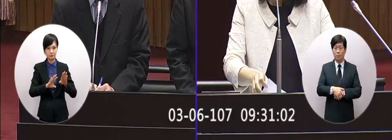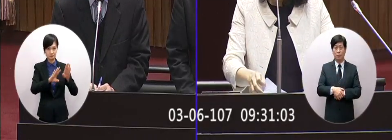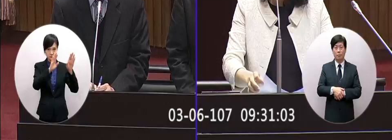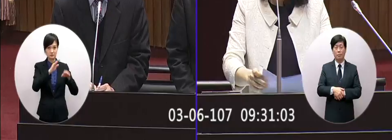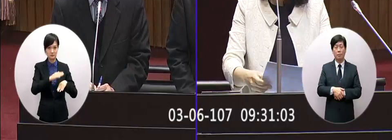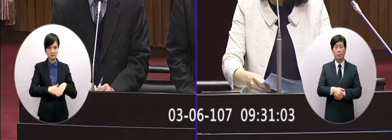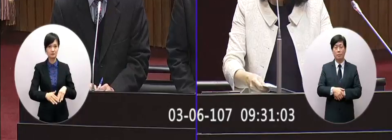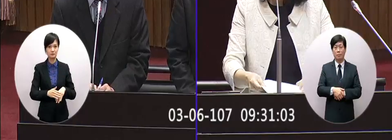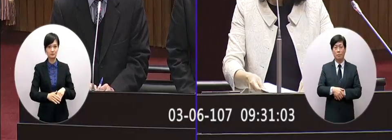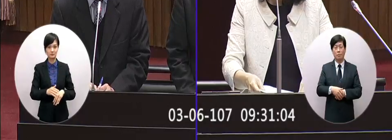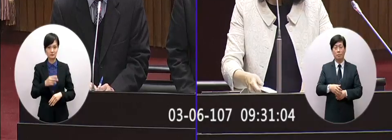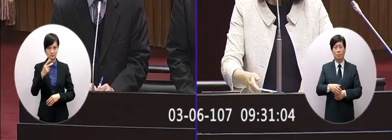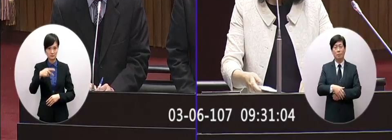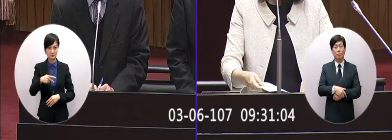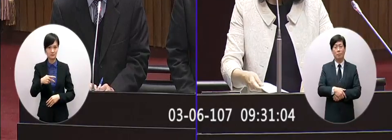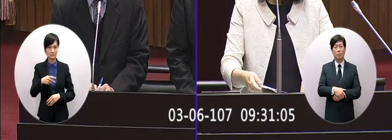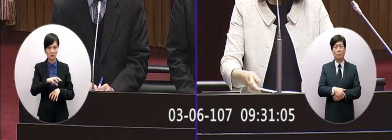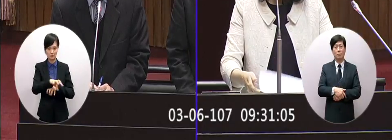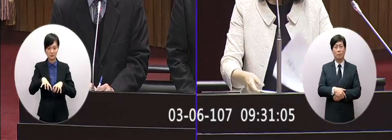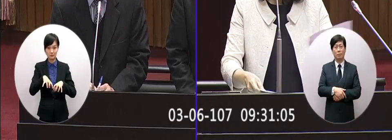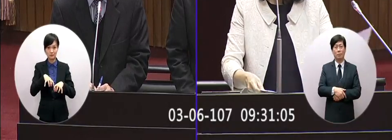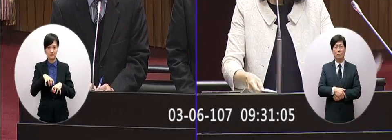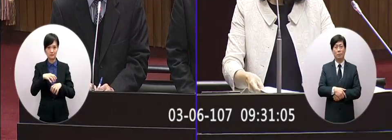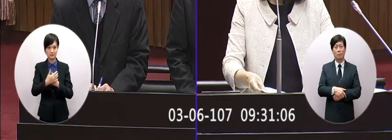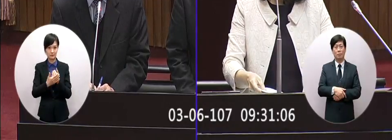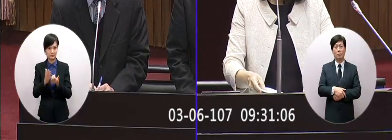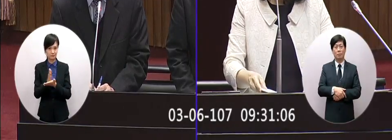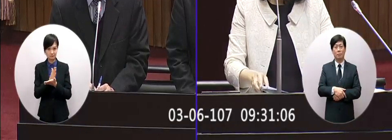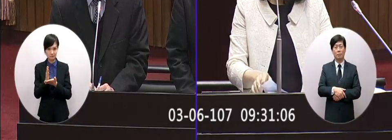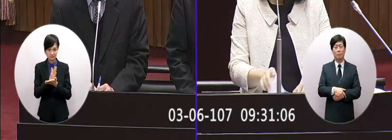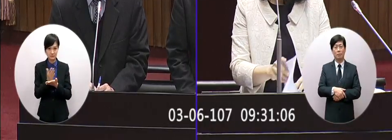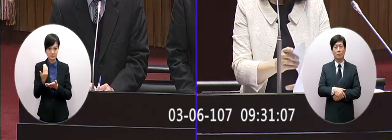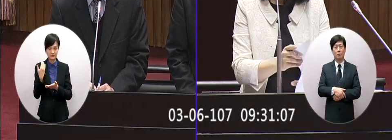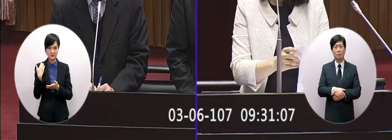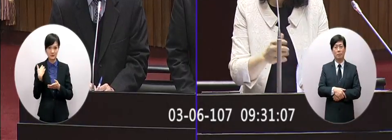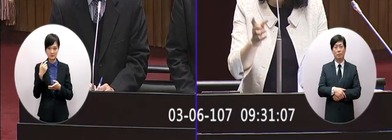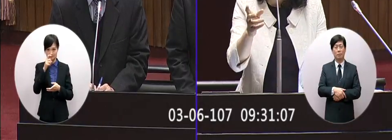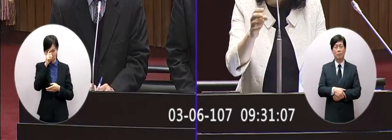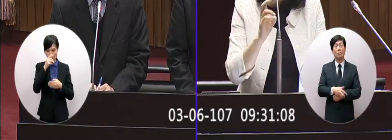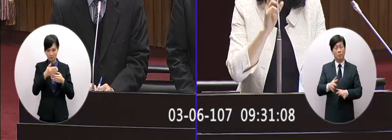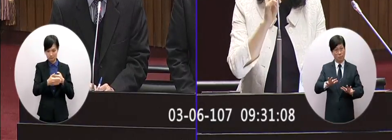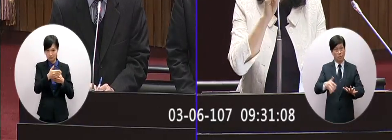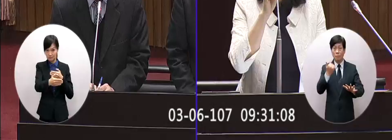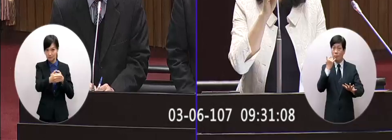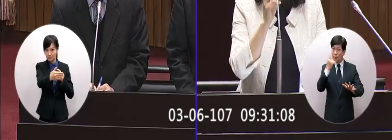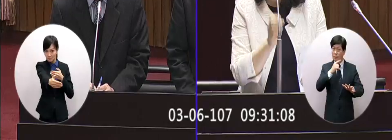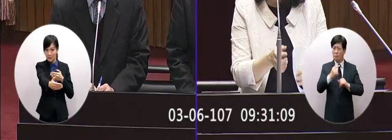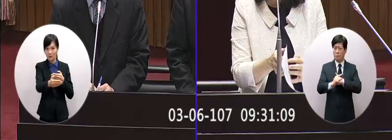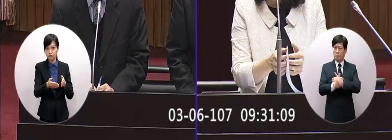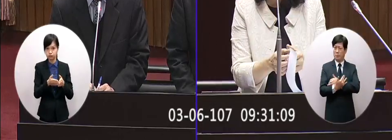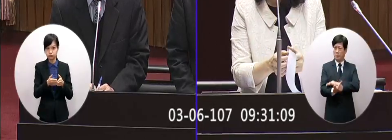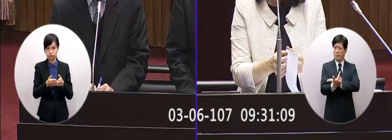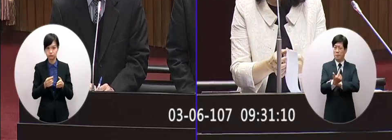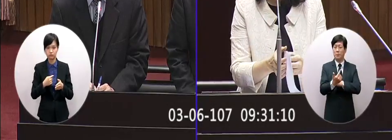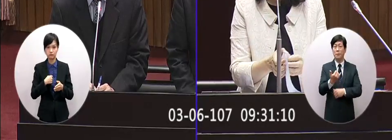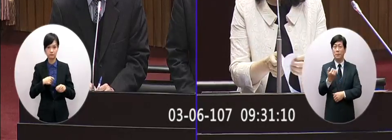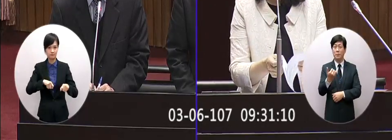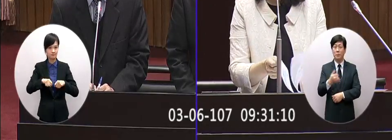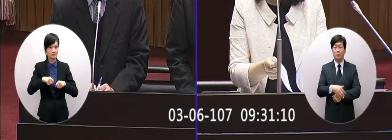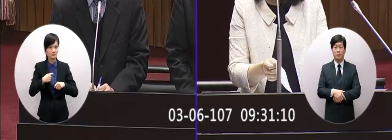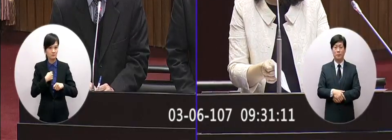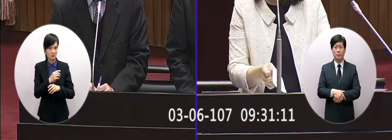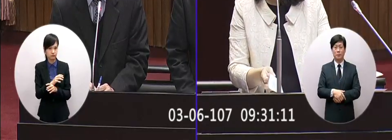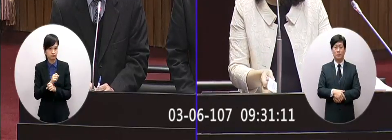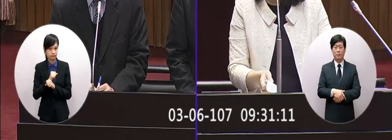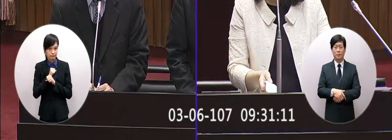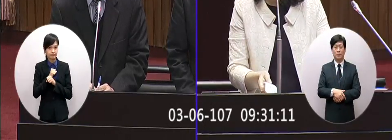道本身。 部长， 在苏环评的时候就要求必须要分阶段，我们也会把。 所以我们是不是能尽速嘛？好不好？ 非常小